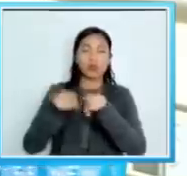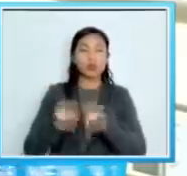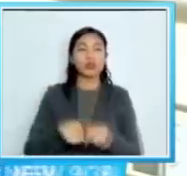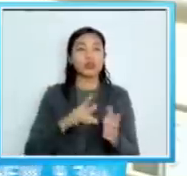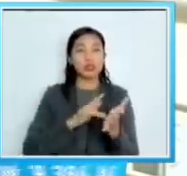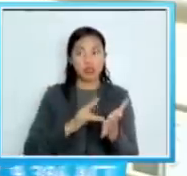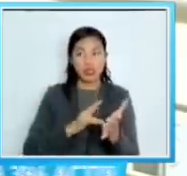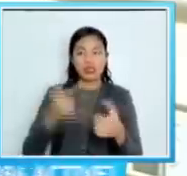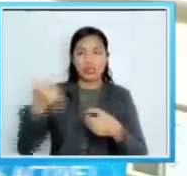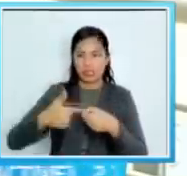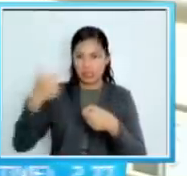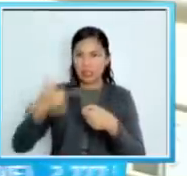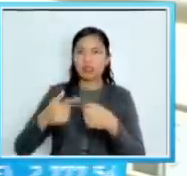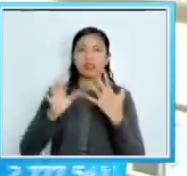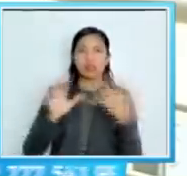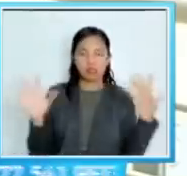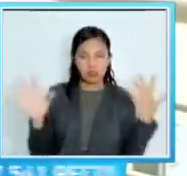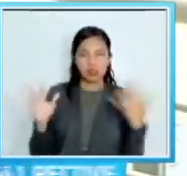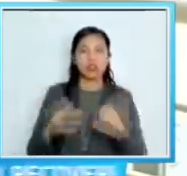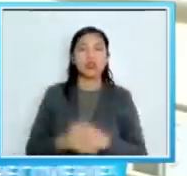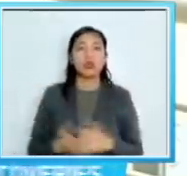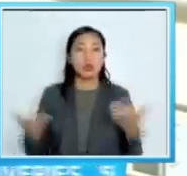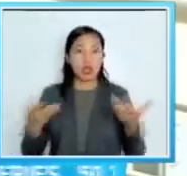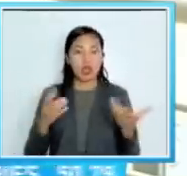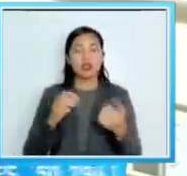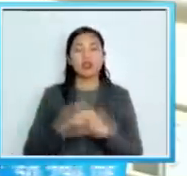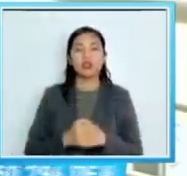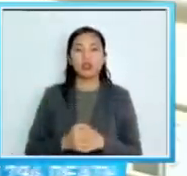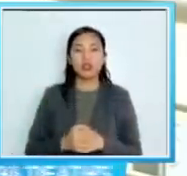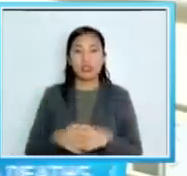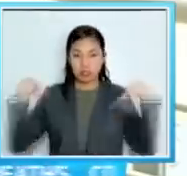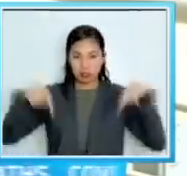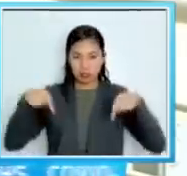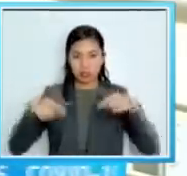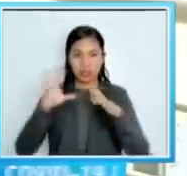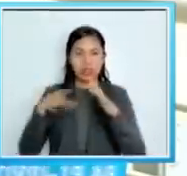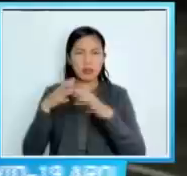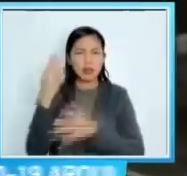Surigao City, ang naranasan sa lungsod ilang araw matapos hagupitin ng bagyong Odette.